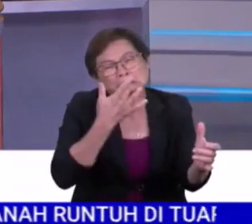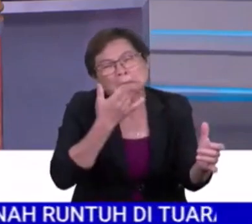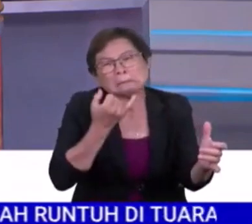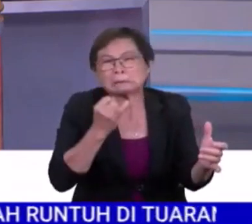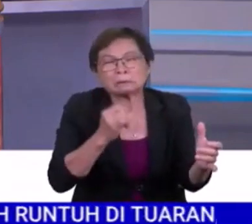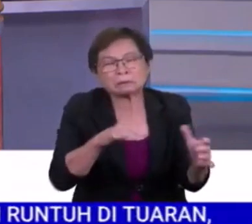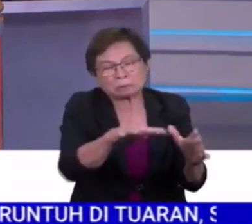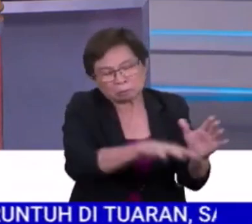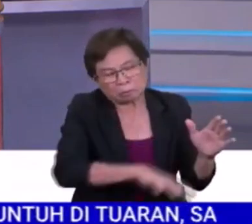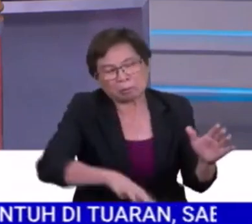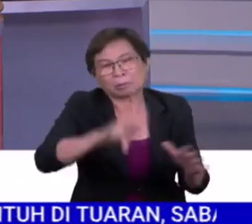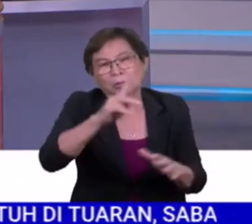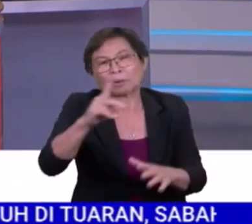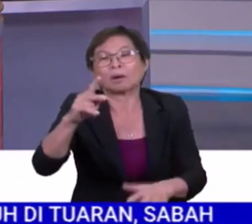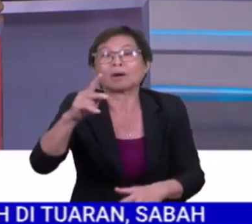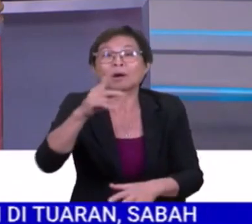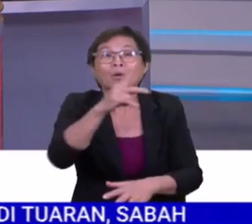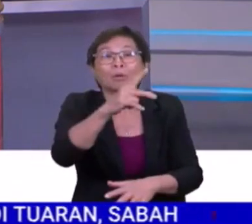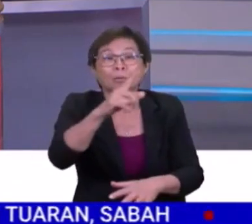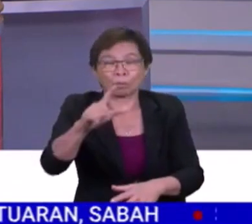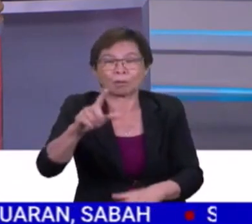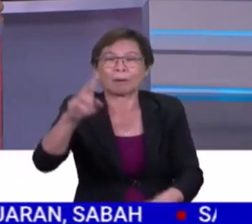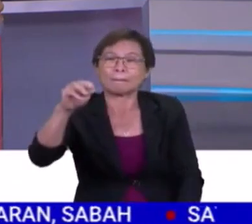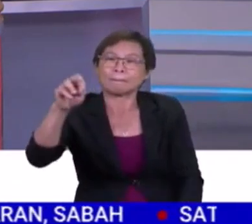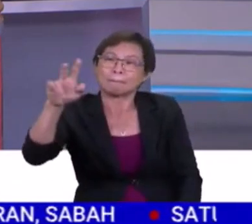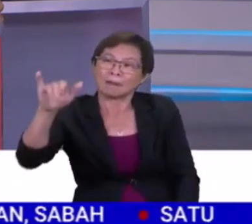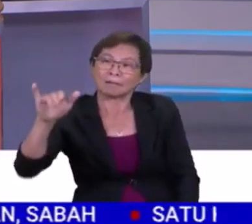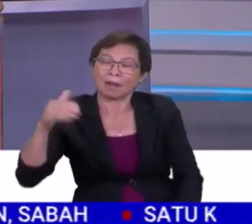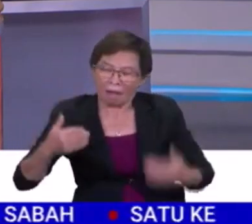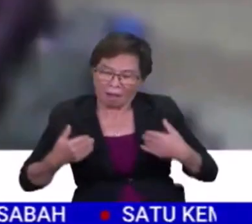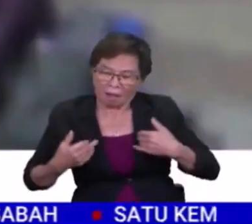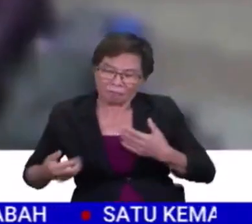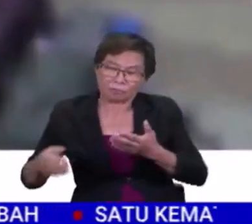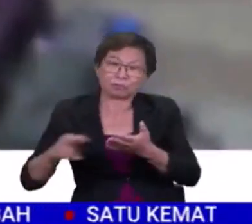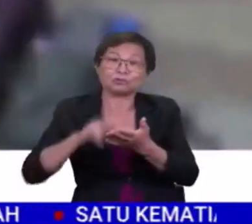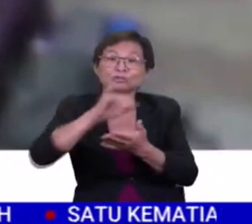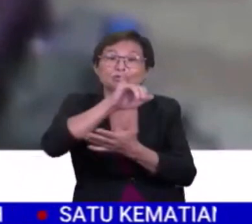negara. Rufina Mary Amrus ada laporannya.